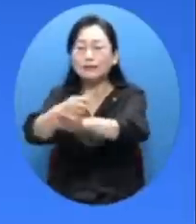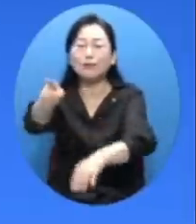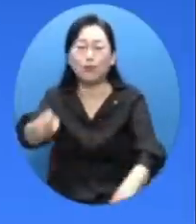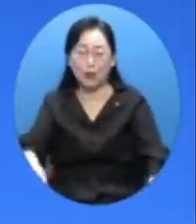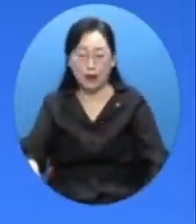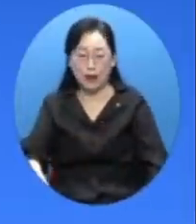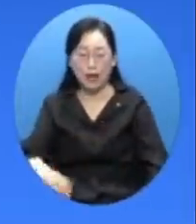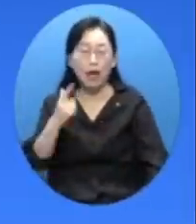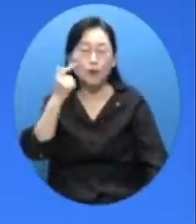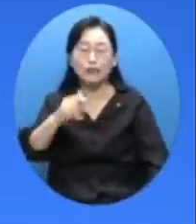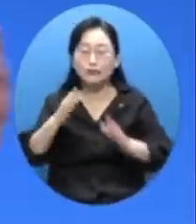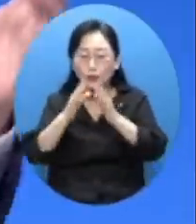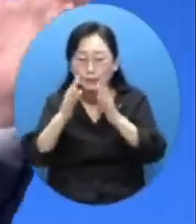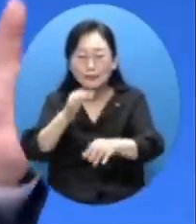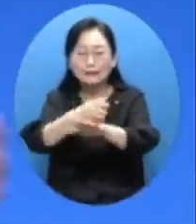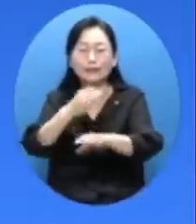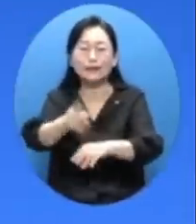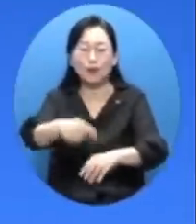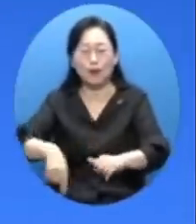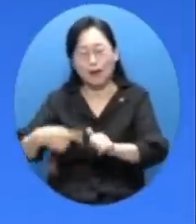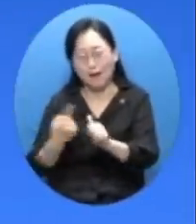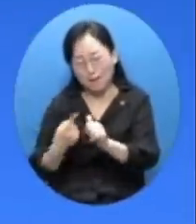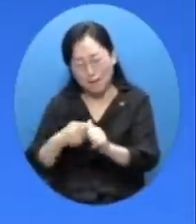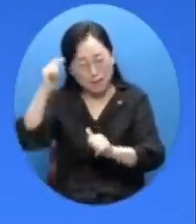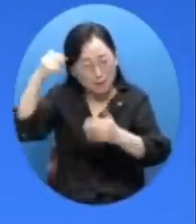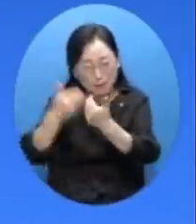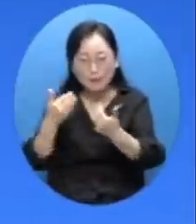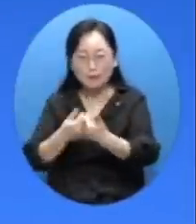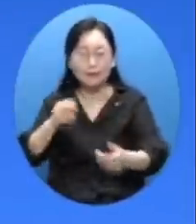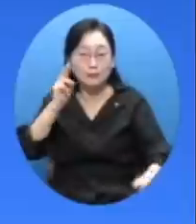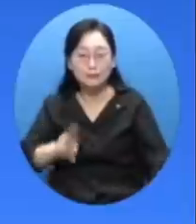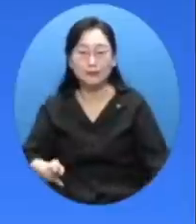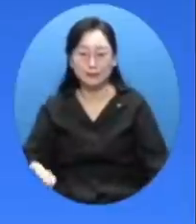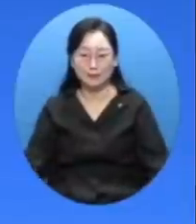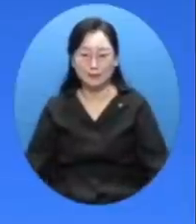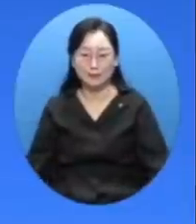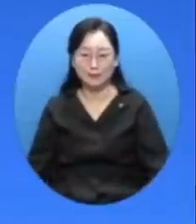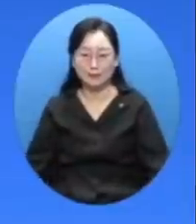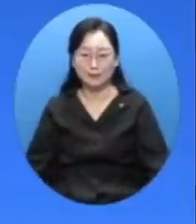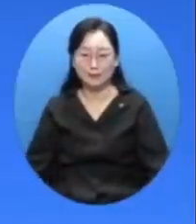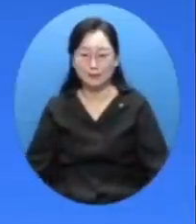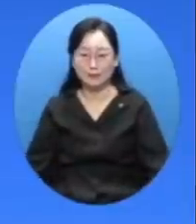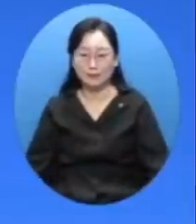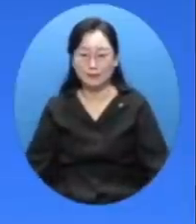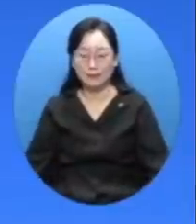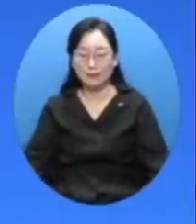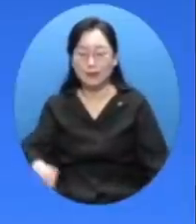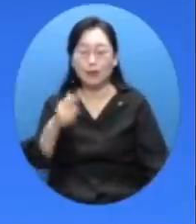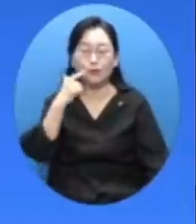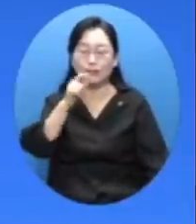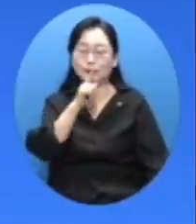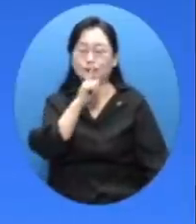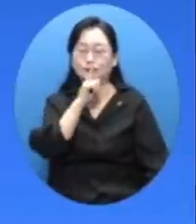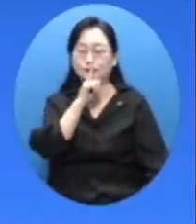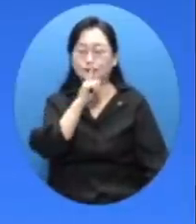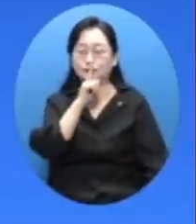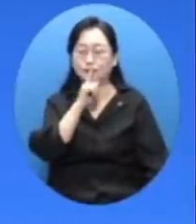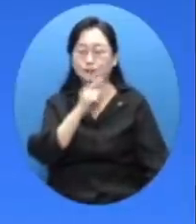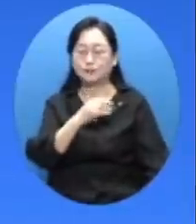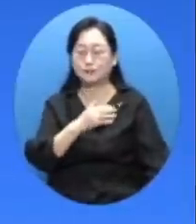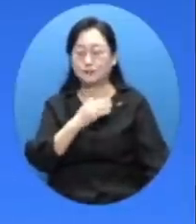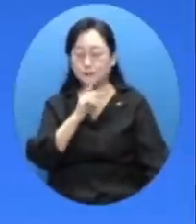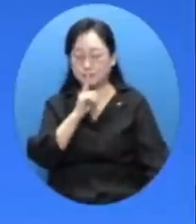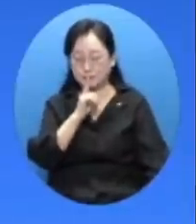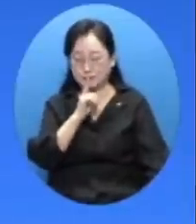목사님이 속아서 샀네 뭐하네 얼마나 결사 반대를 하는지 그땐 제가 아무 말 안 했습니다. 두고 봅시다.